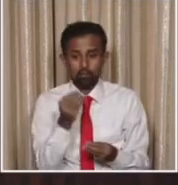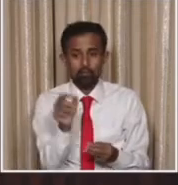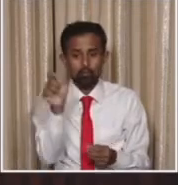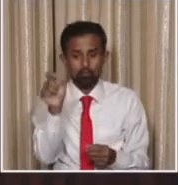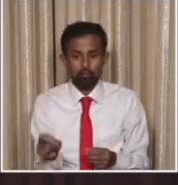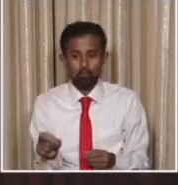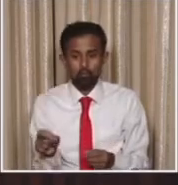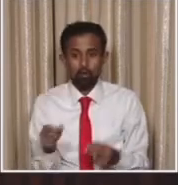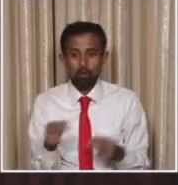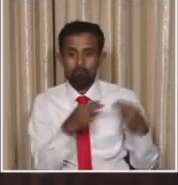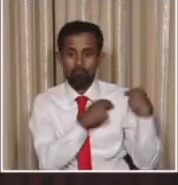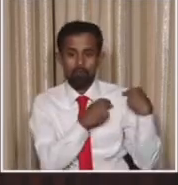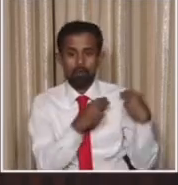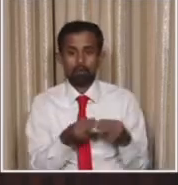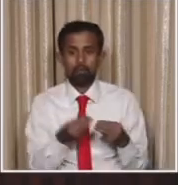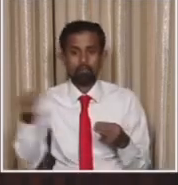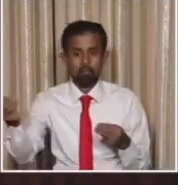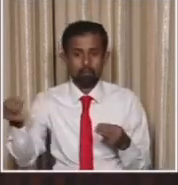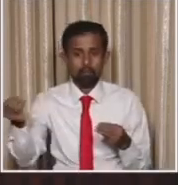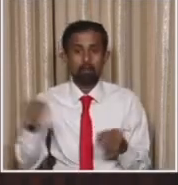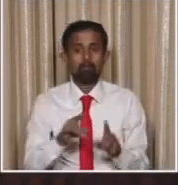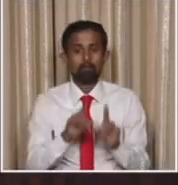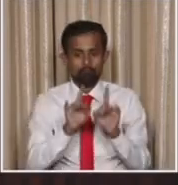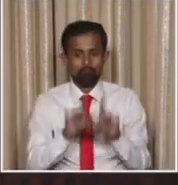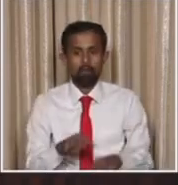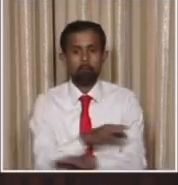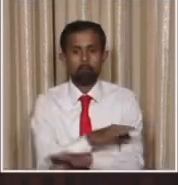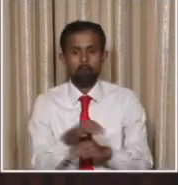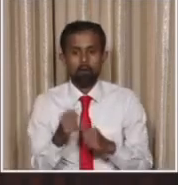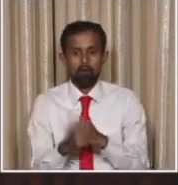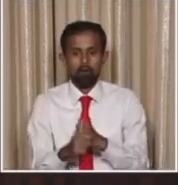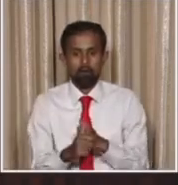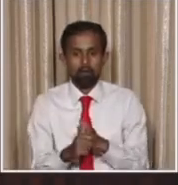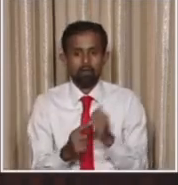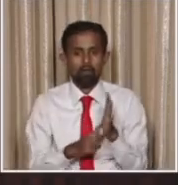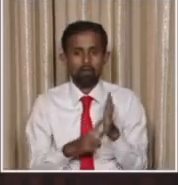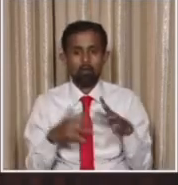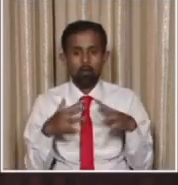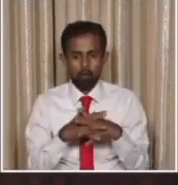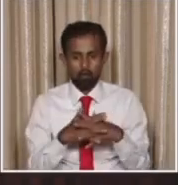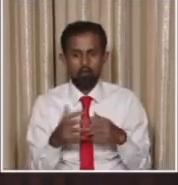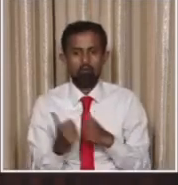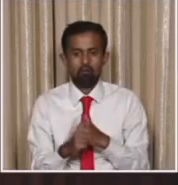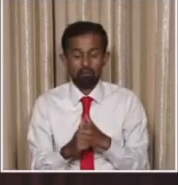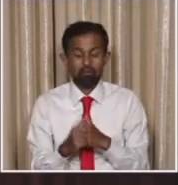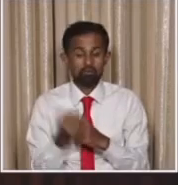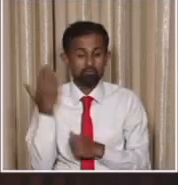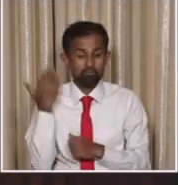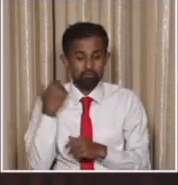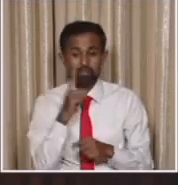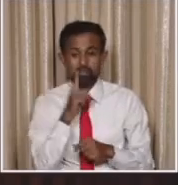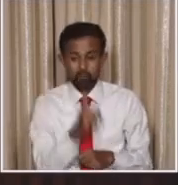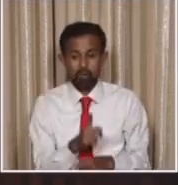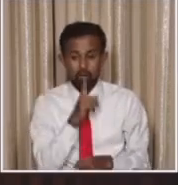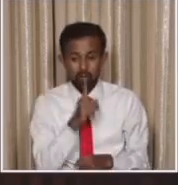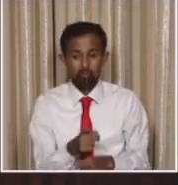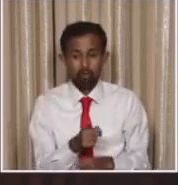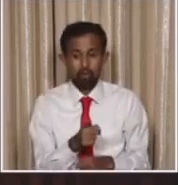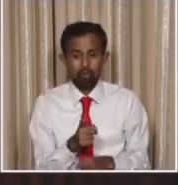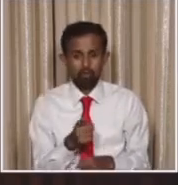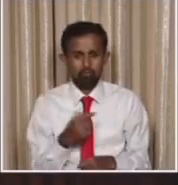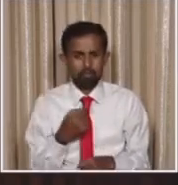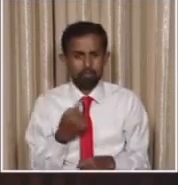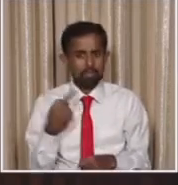පුද්ගලයාට ඒ රෙස්පොන්සිබිලිටි එක යන යම්කිසි ආකෘතියක් මේක ඇතුලේ හදන්න නීතියක් ගේන්න කියලා හුඟක් කල් ඉඳලා කතා කරලා තියෙනවා. නමුත් මට